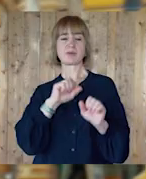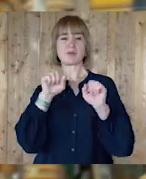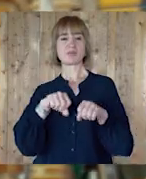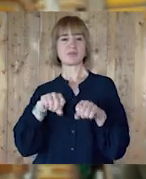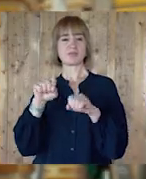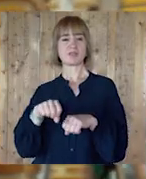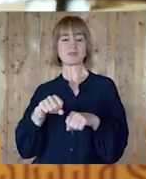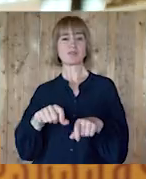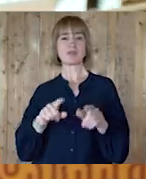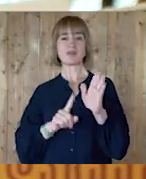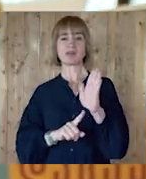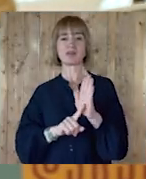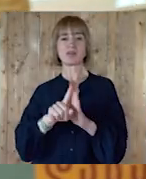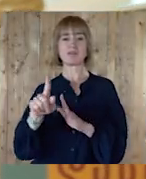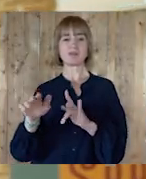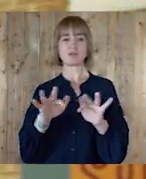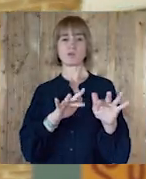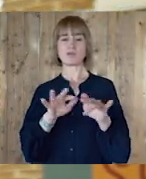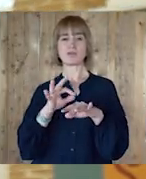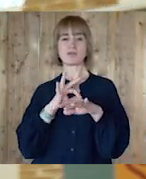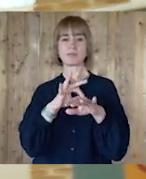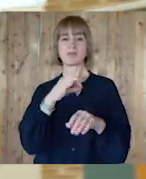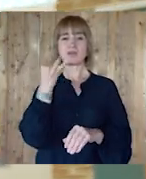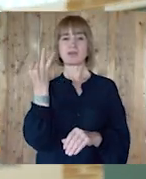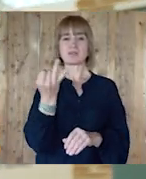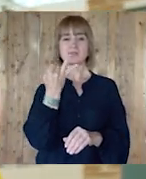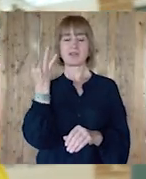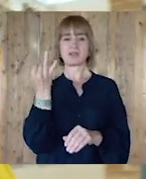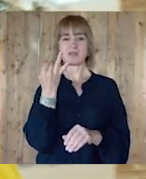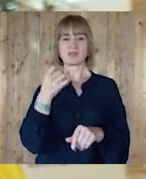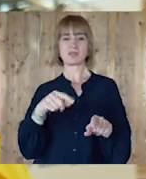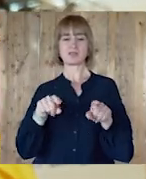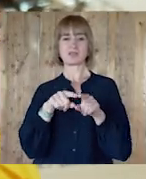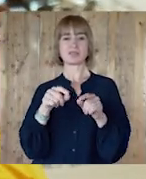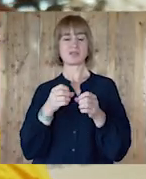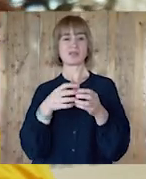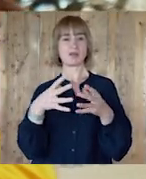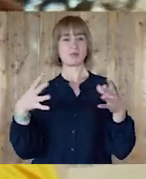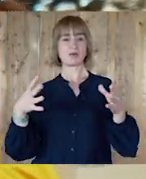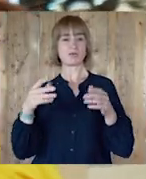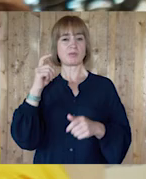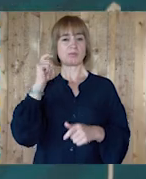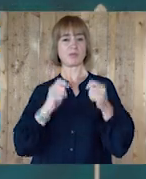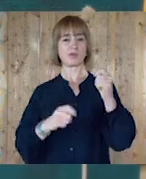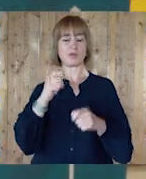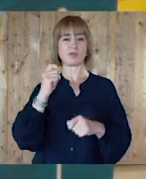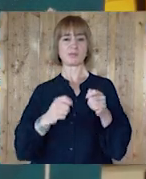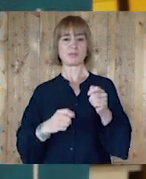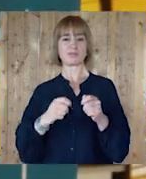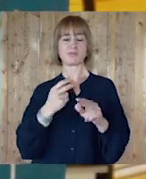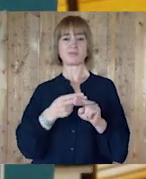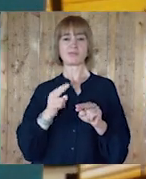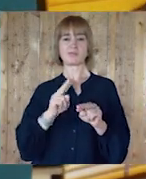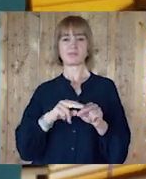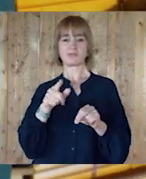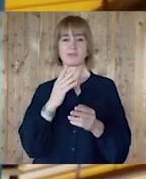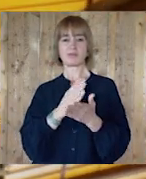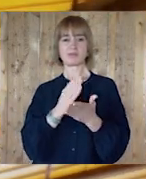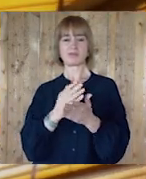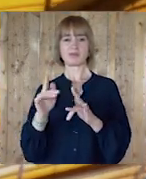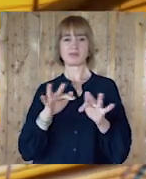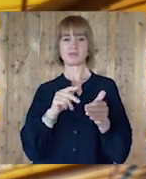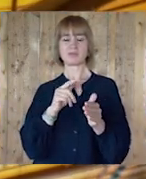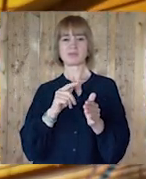ორგანიზებისა, მაშინვე ვისარგებლეთ შესაძლებლობი და მოვაწყოთ საკმაოდ საინტერესო და საკმაოდ მასშტაბური